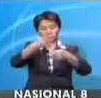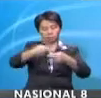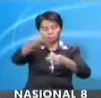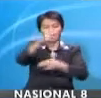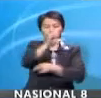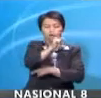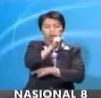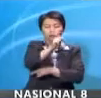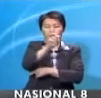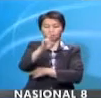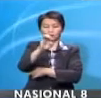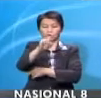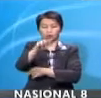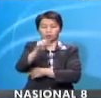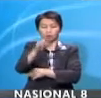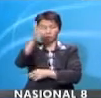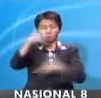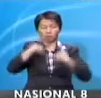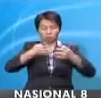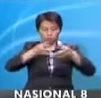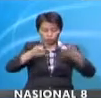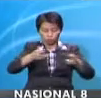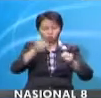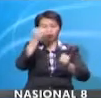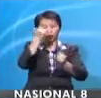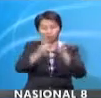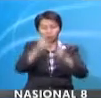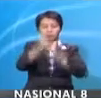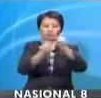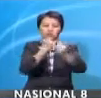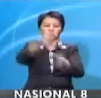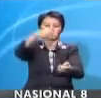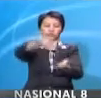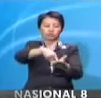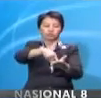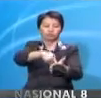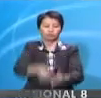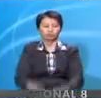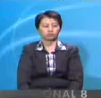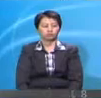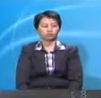Regis itu akan beroperasi di Langkawi menjelang akhir tahun ini.